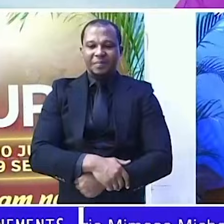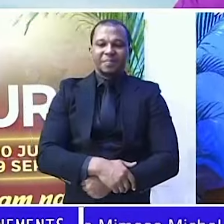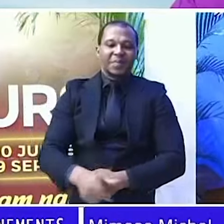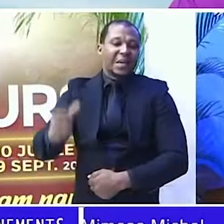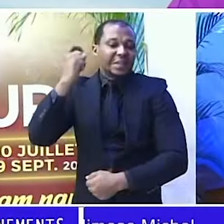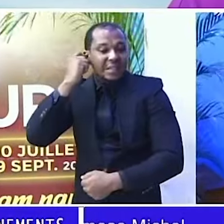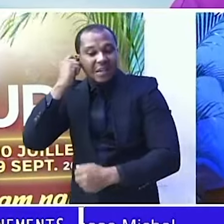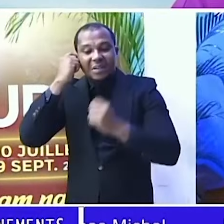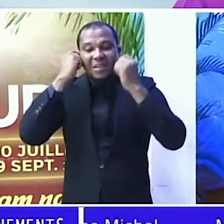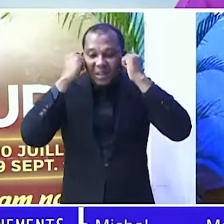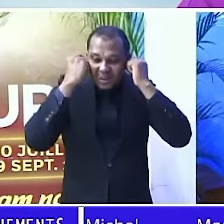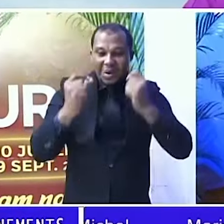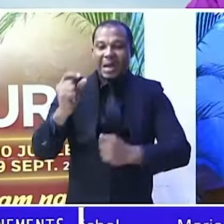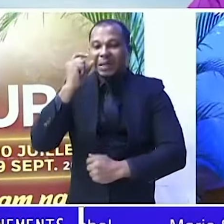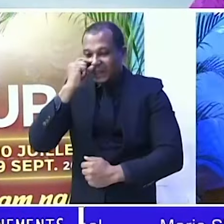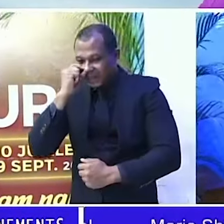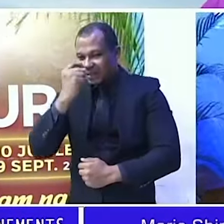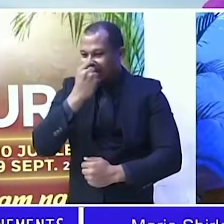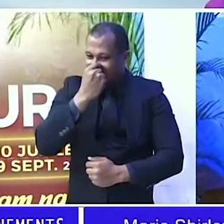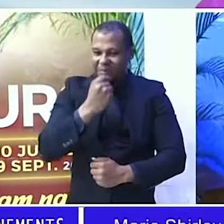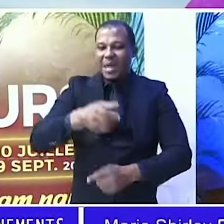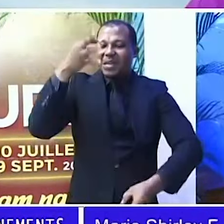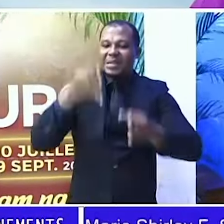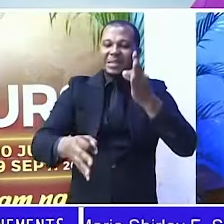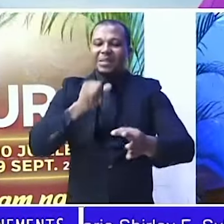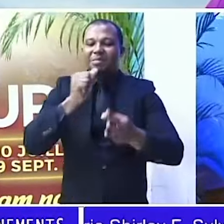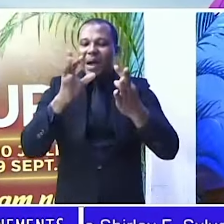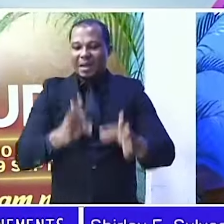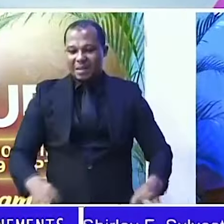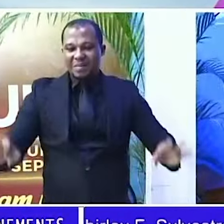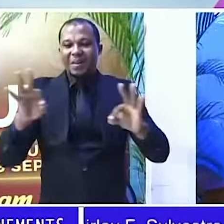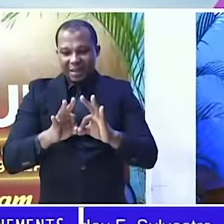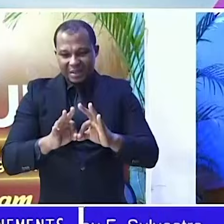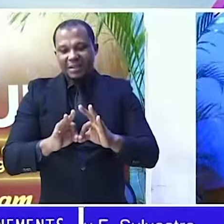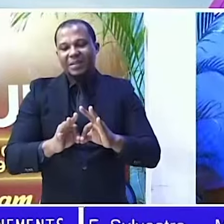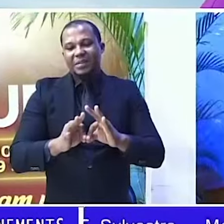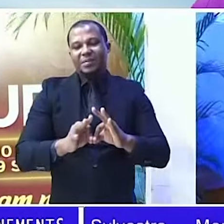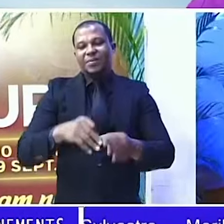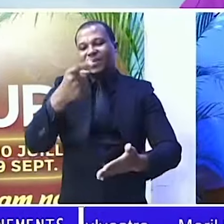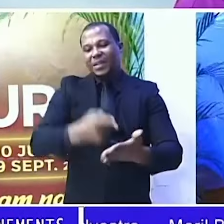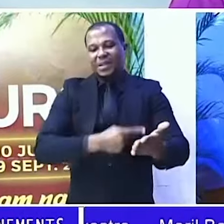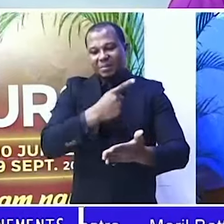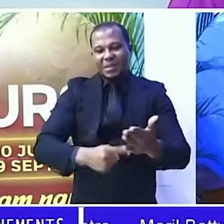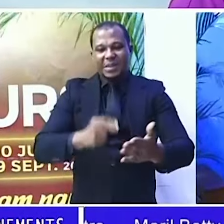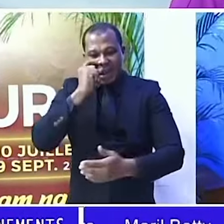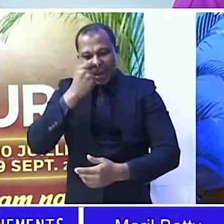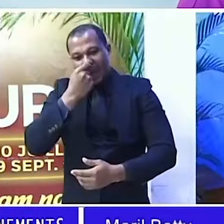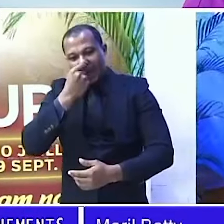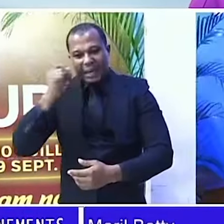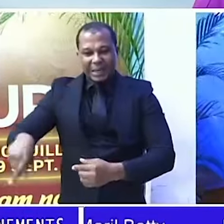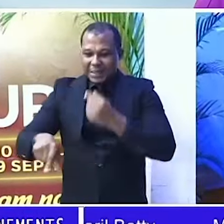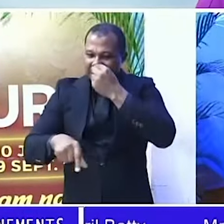yo s'il pas nécessaire on commence à retirer ça on ca retirer ça comme si sous gain